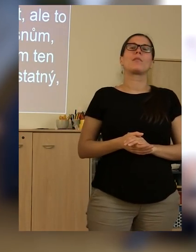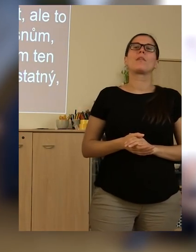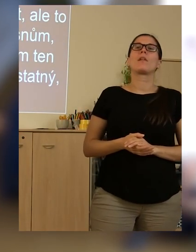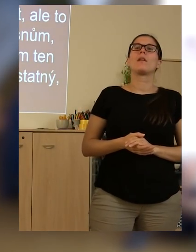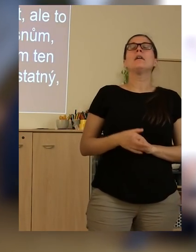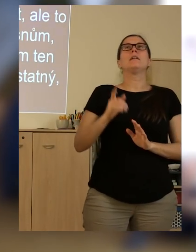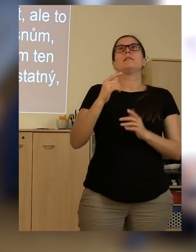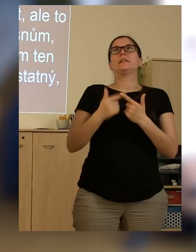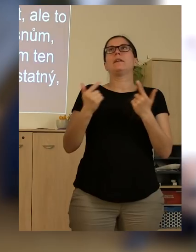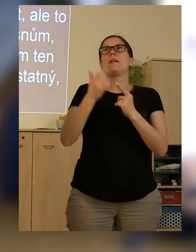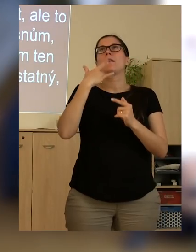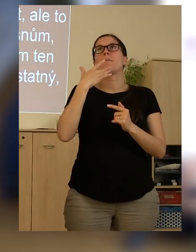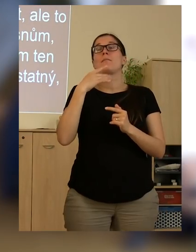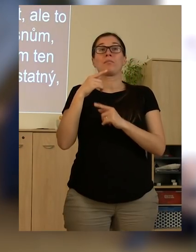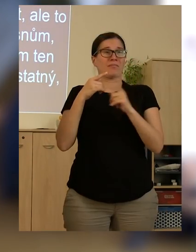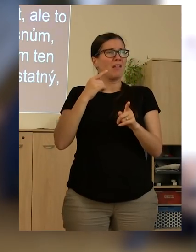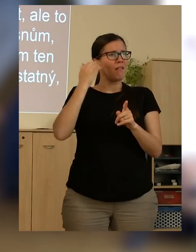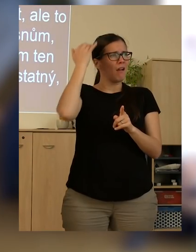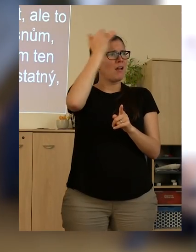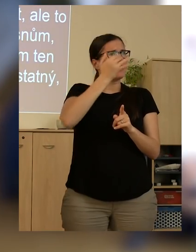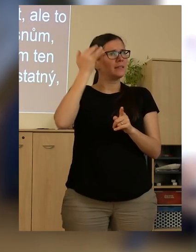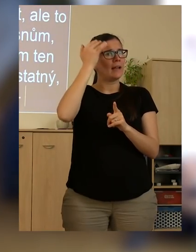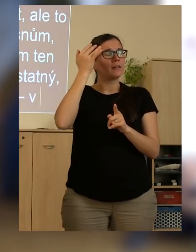bych to řekl takhle, v tom snu